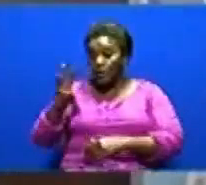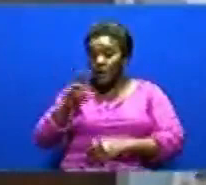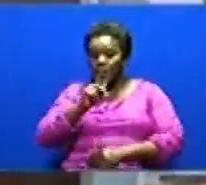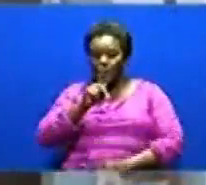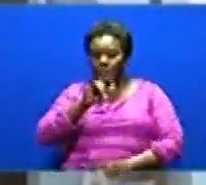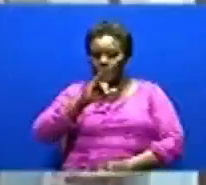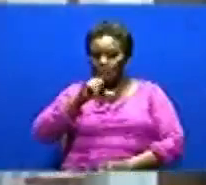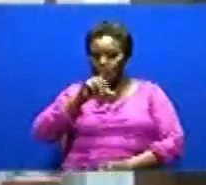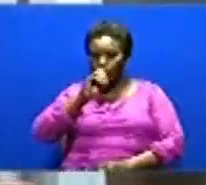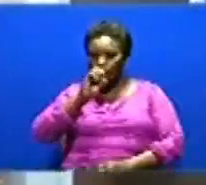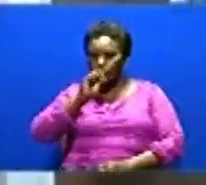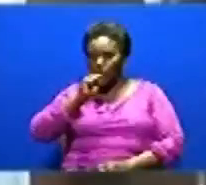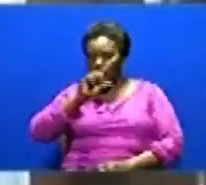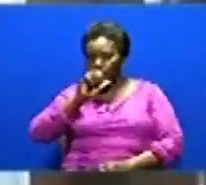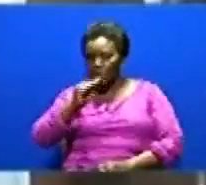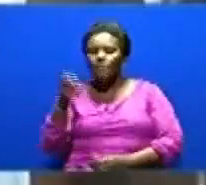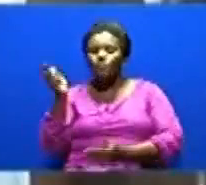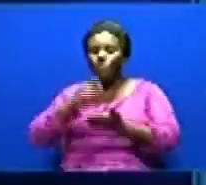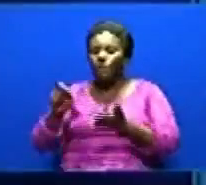Plaxeda Mtani, TBC.